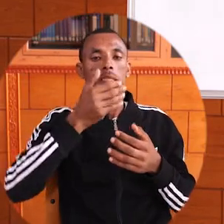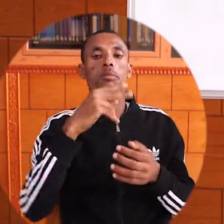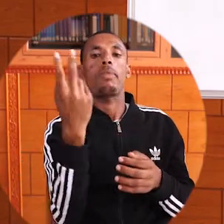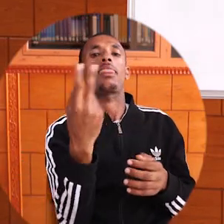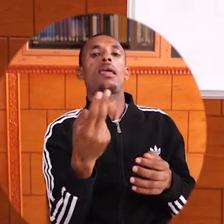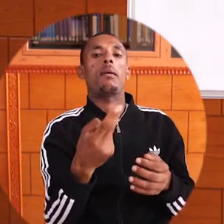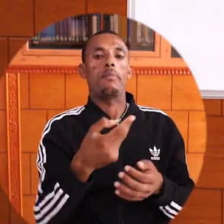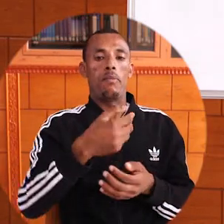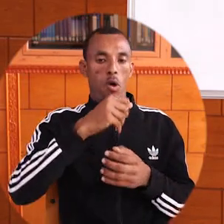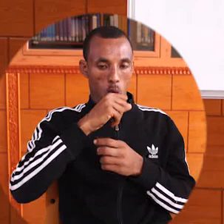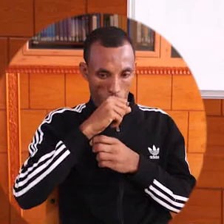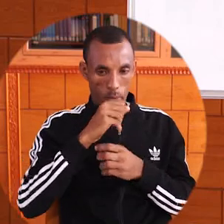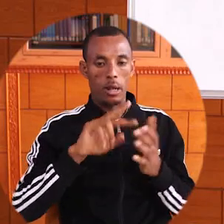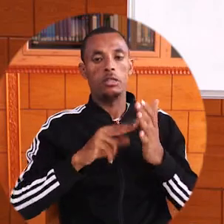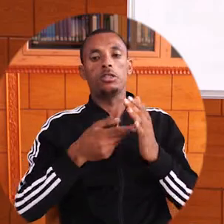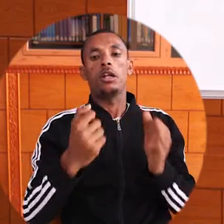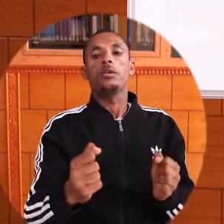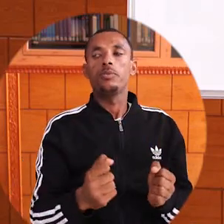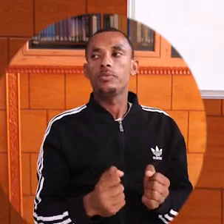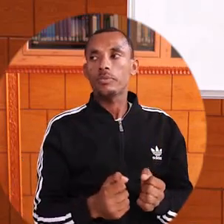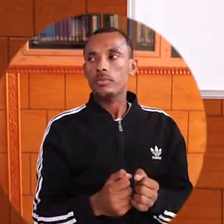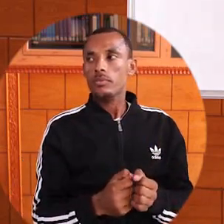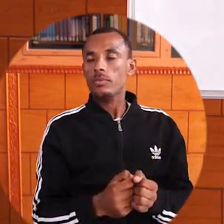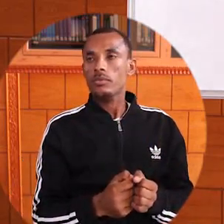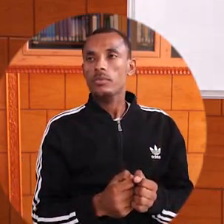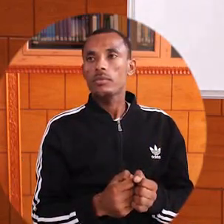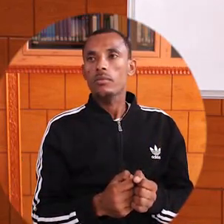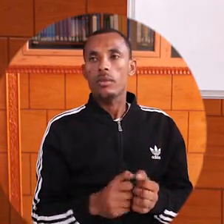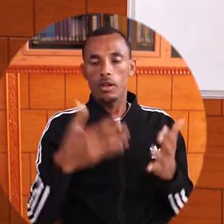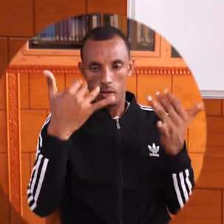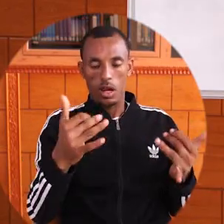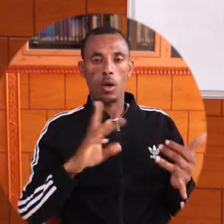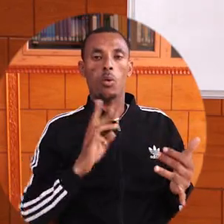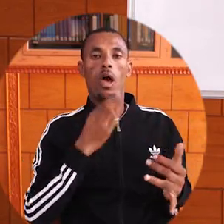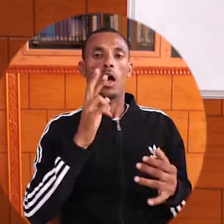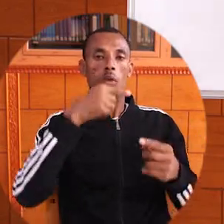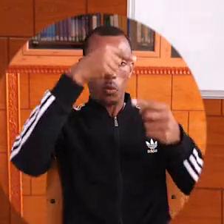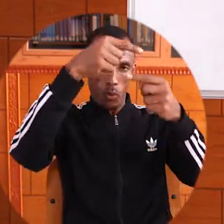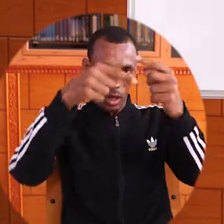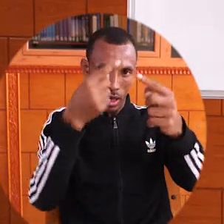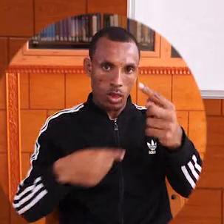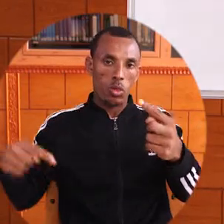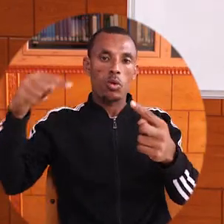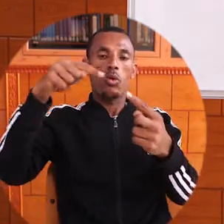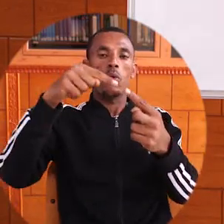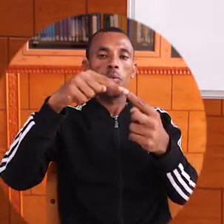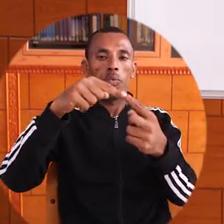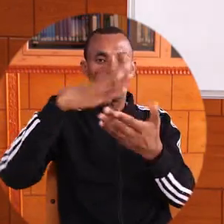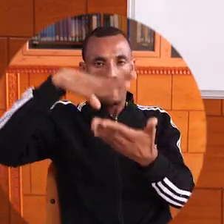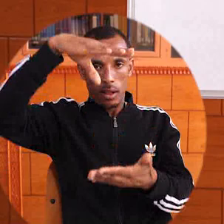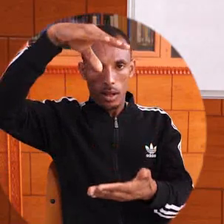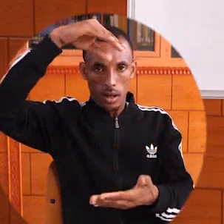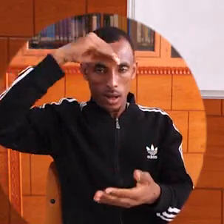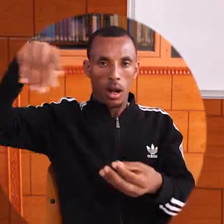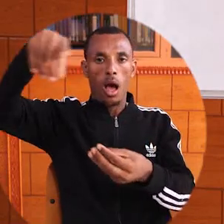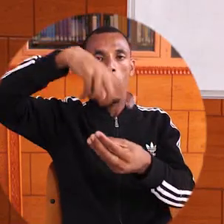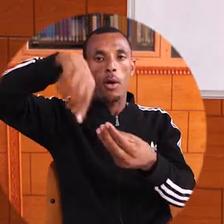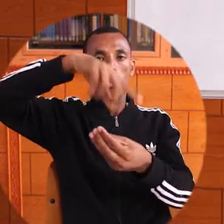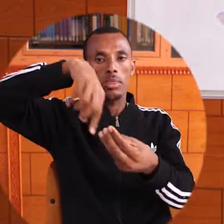አስነጥሱ አው ቱዴይ ዌ አር ጎይንግ ቱ ለርን